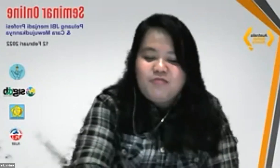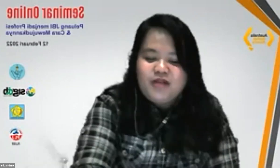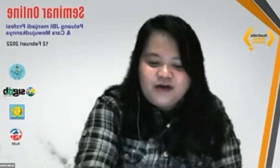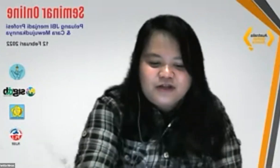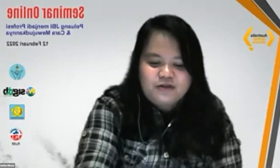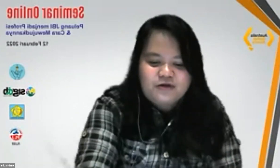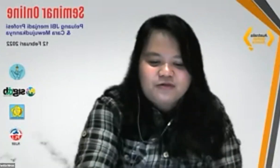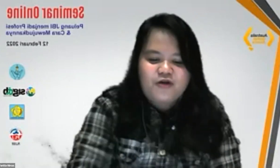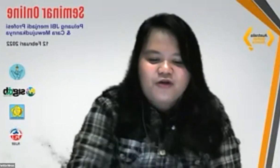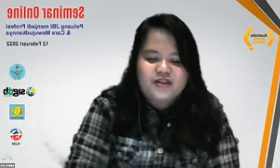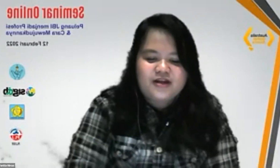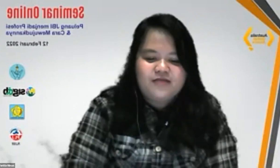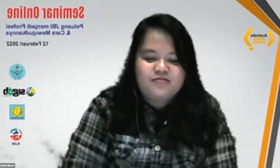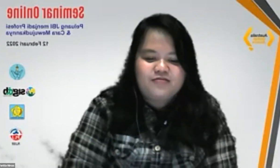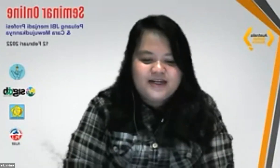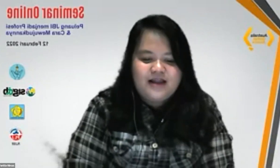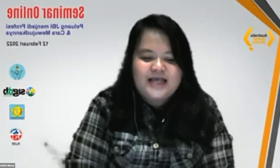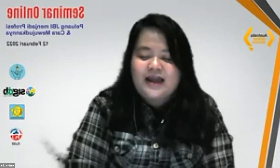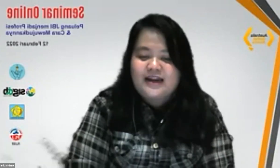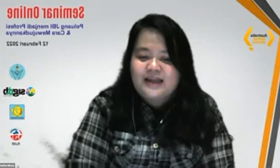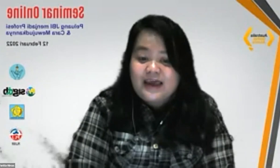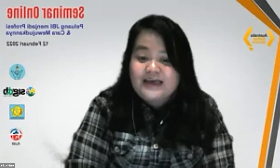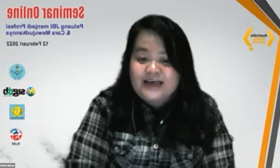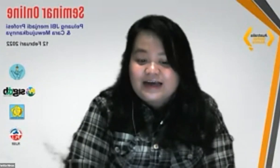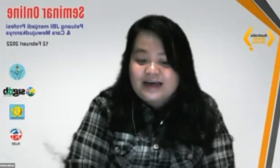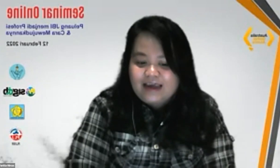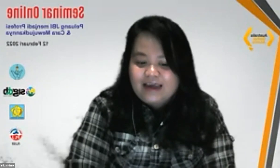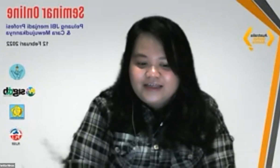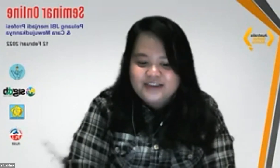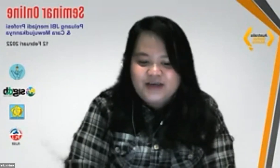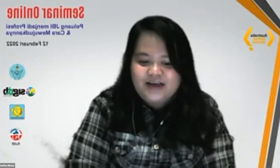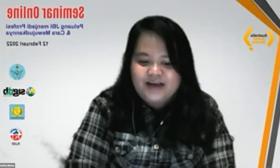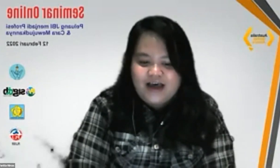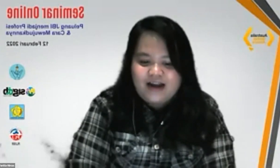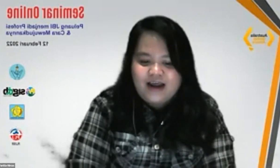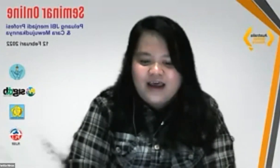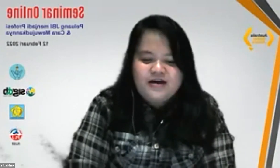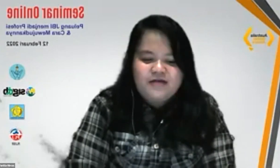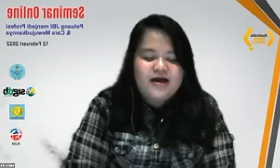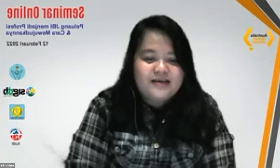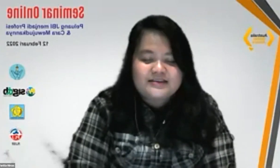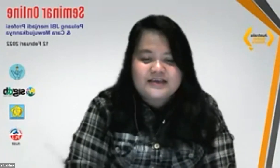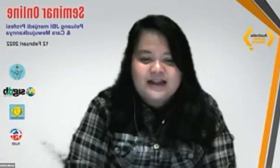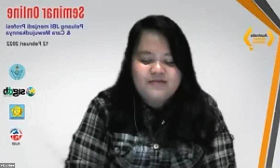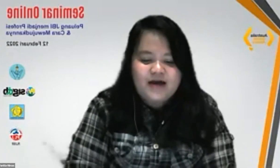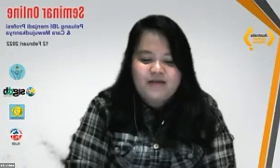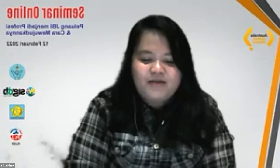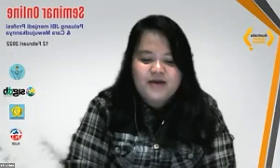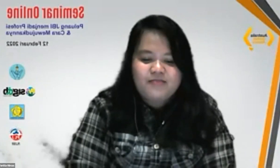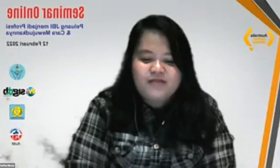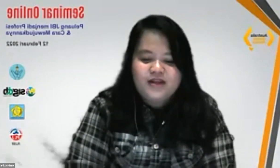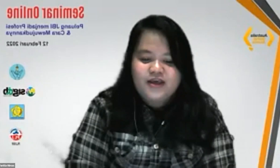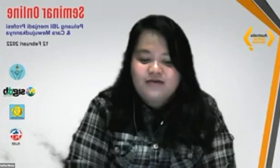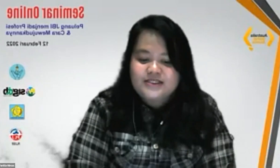Beliau juga turut berkontribusi dalam disahkannya skkni jdi dengar dan banyak sekali pengalaman